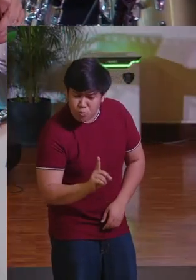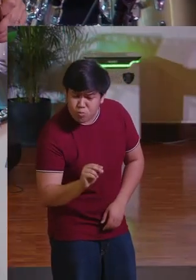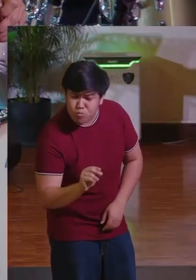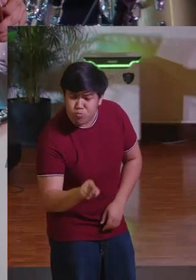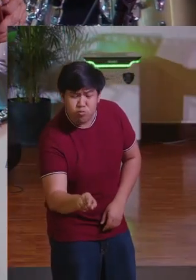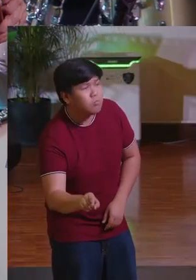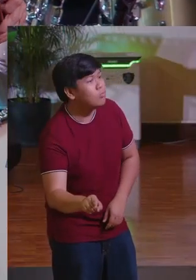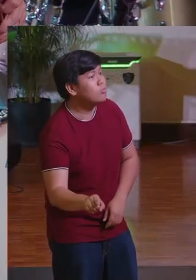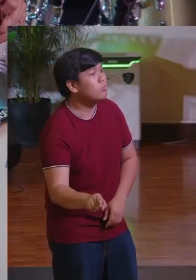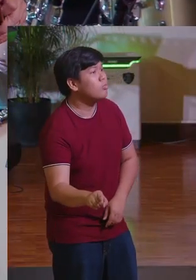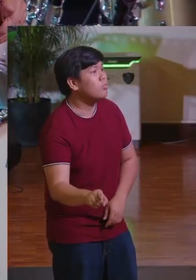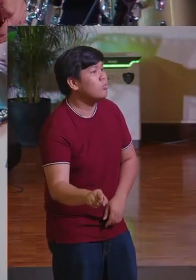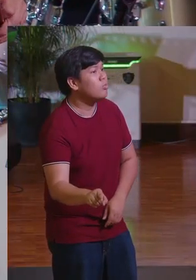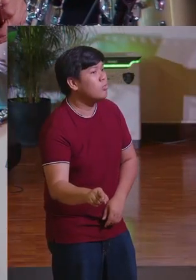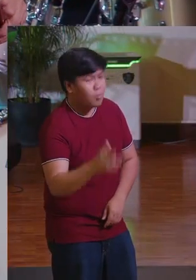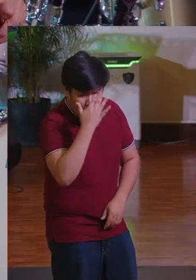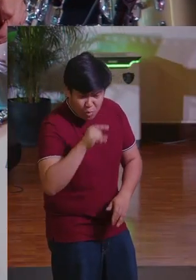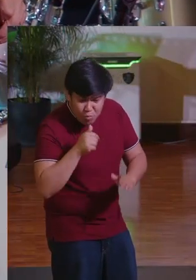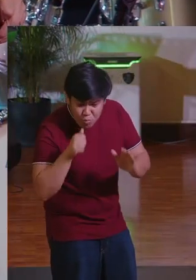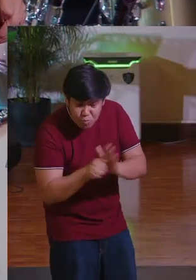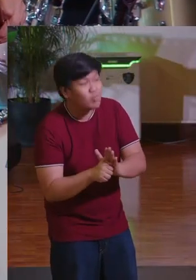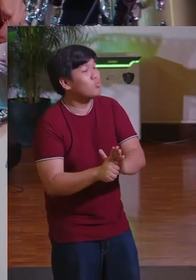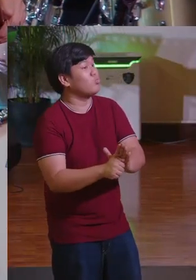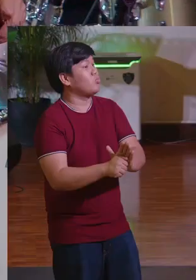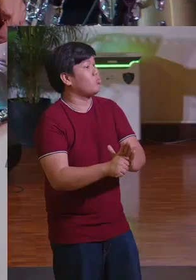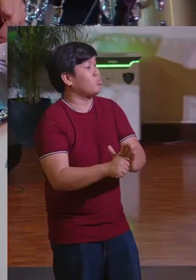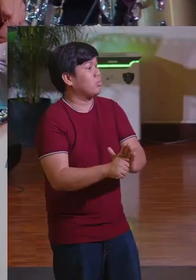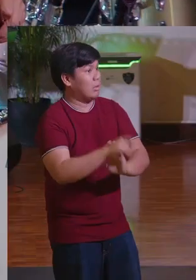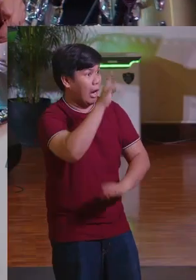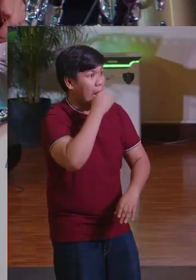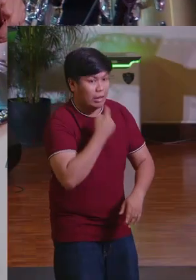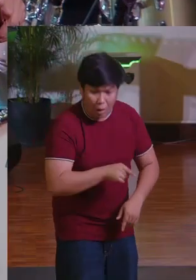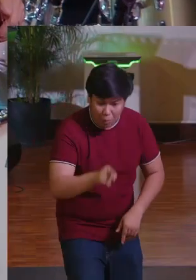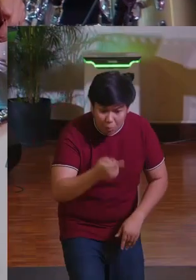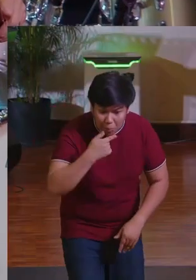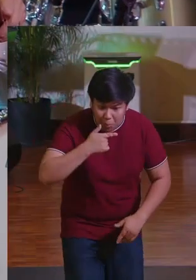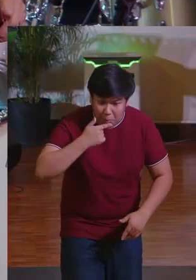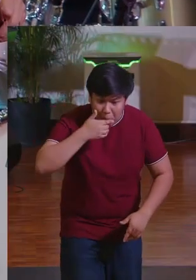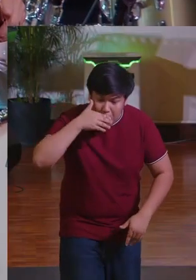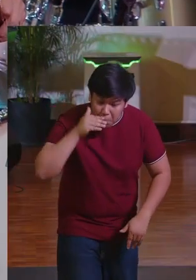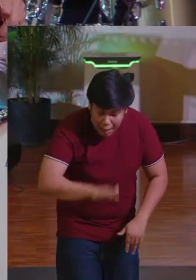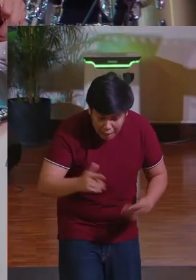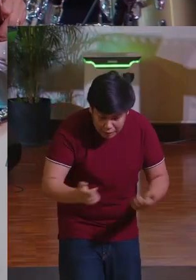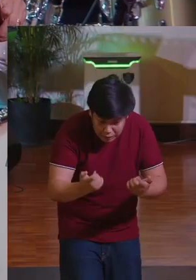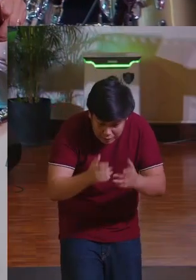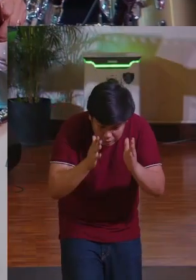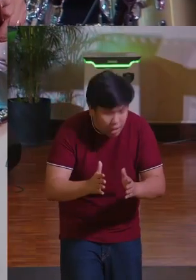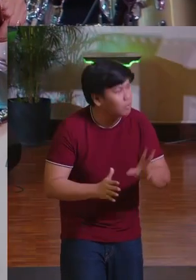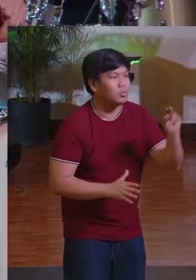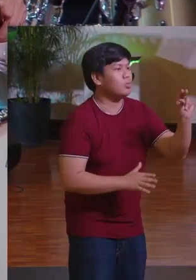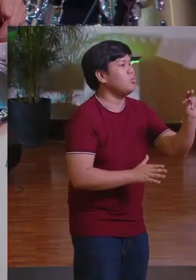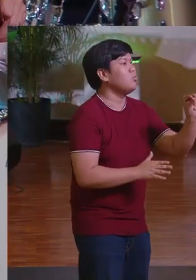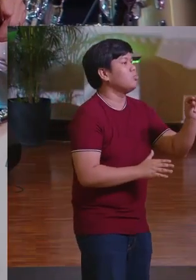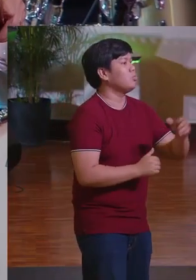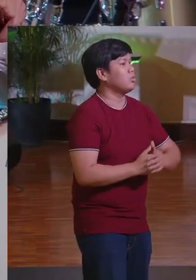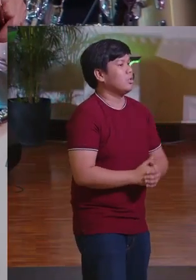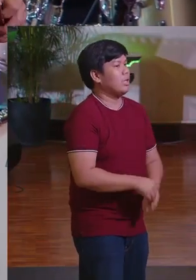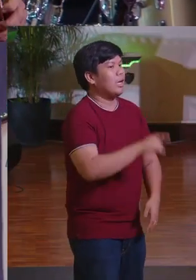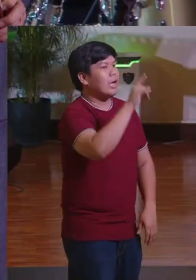ng Diyos? Anong unang sinabi niya? Where are you?